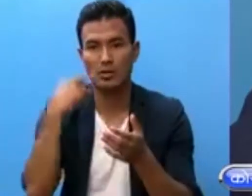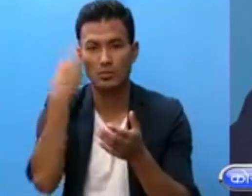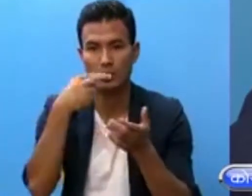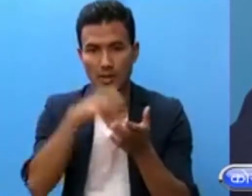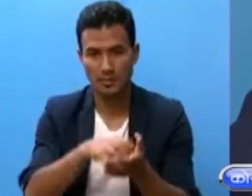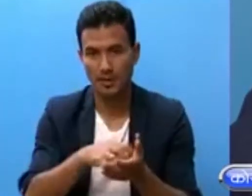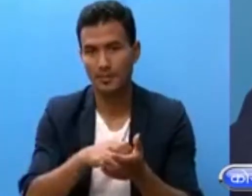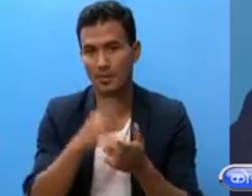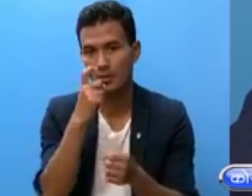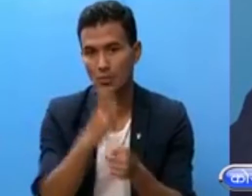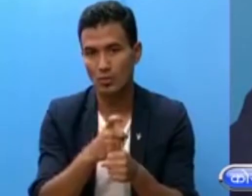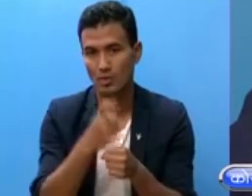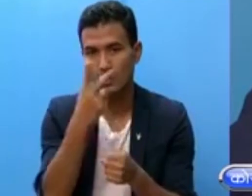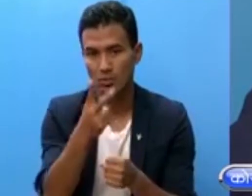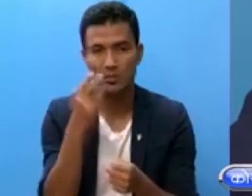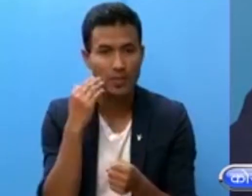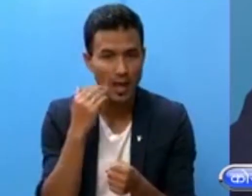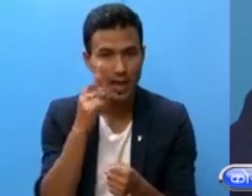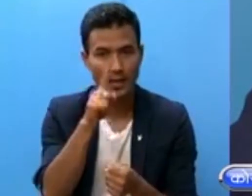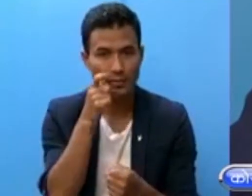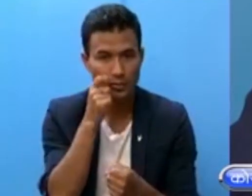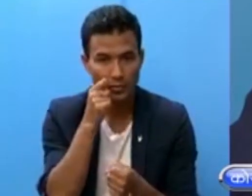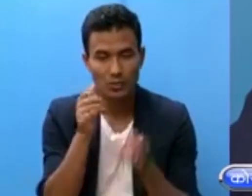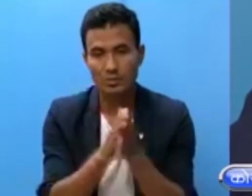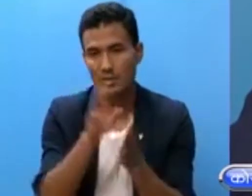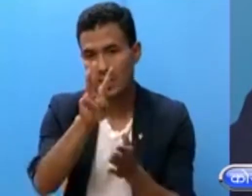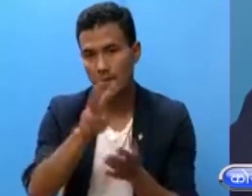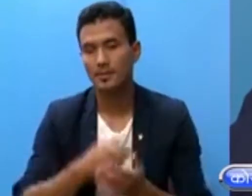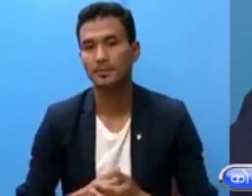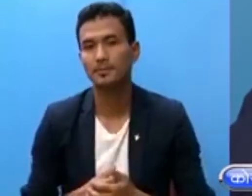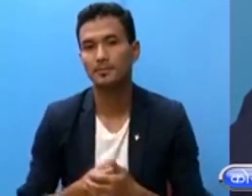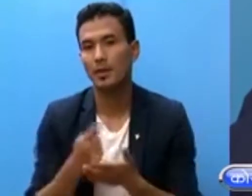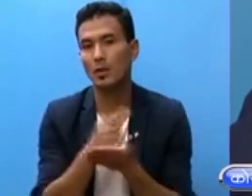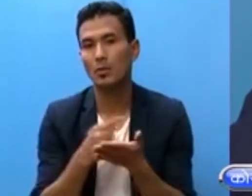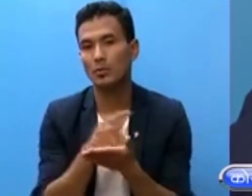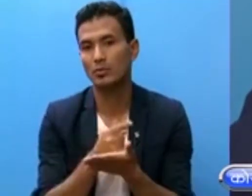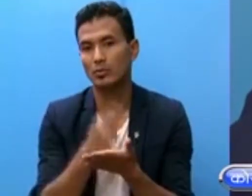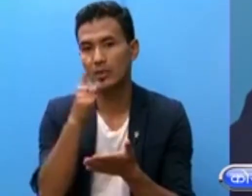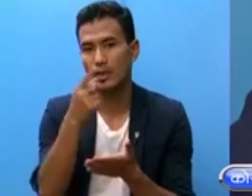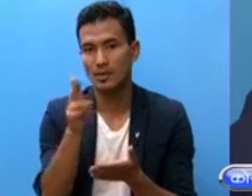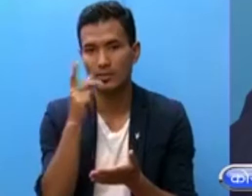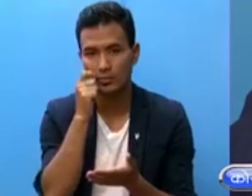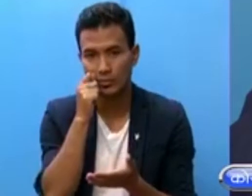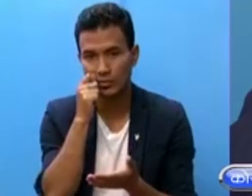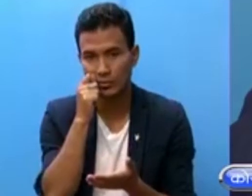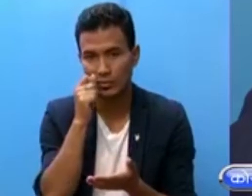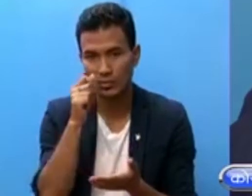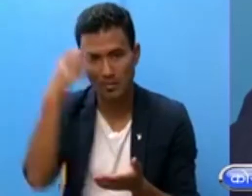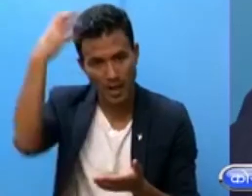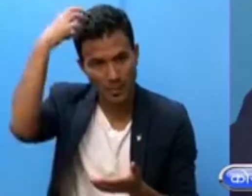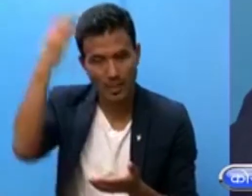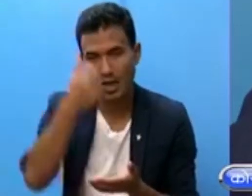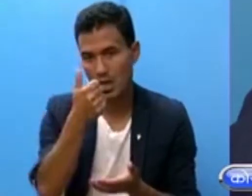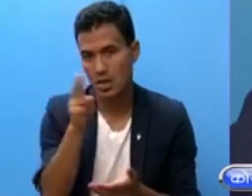रूपन्देहीमा गुल्मीका 2 महिला 1 पुरुष गरी 3 जना, कपिलवस्तुका 1 जना पुरुष,